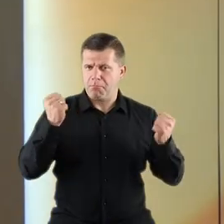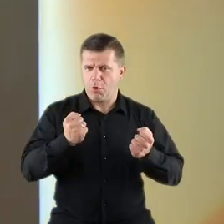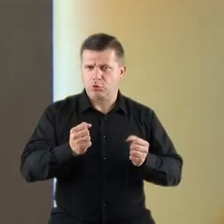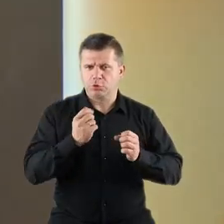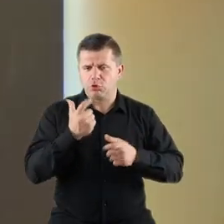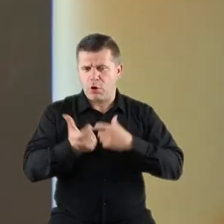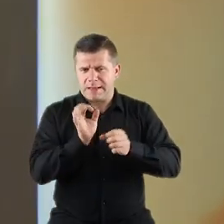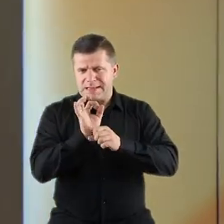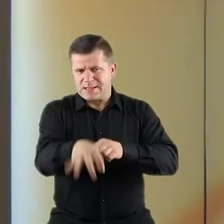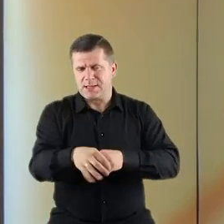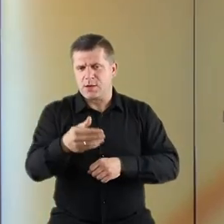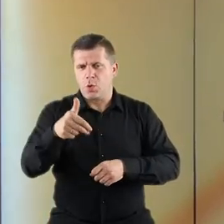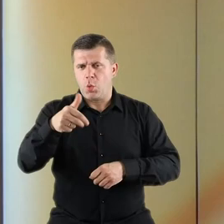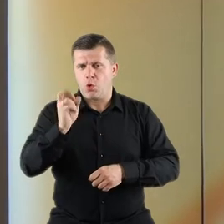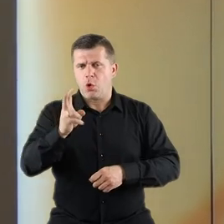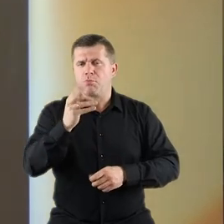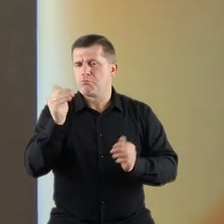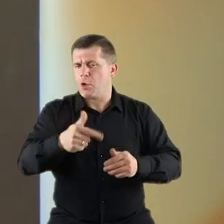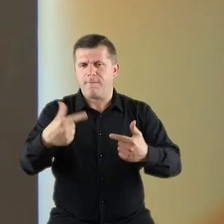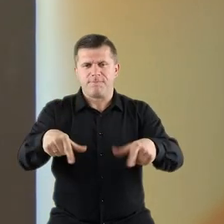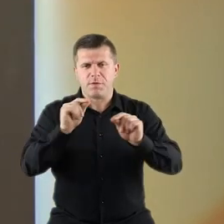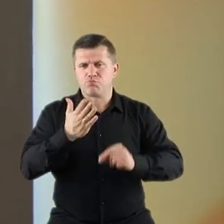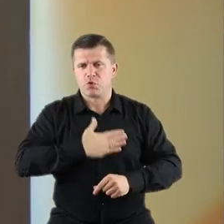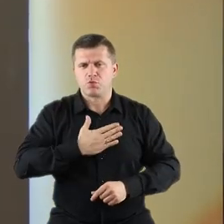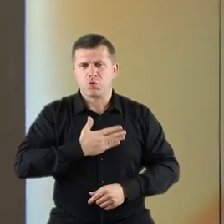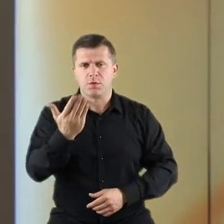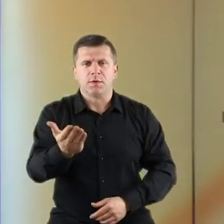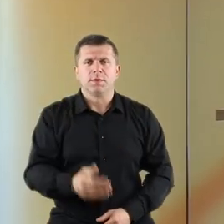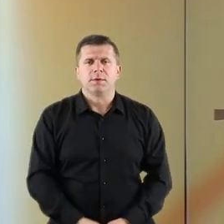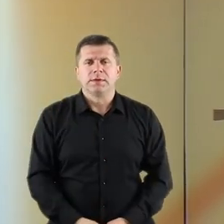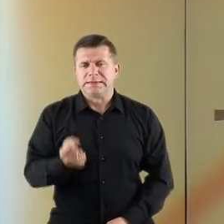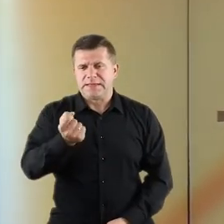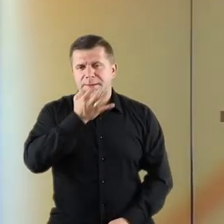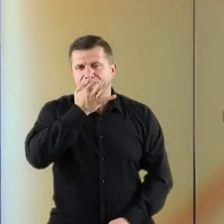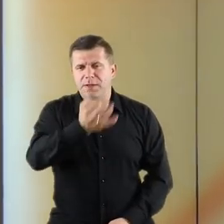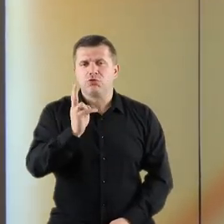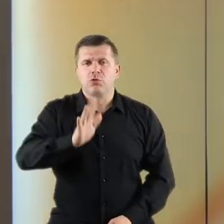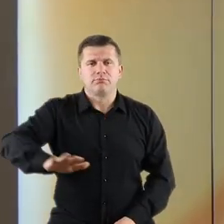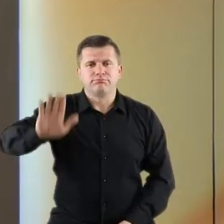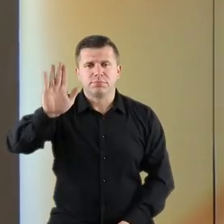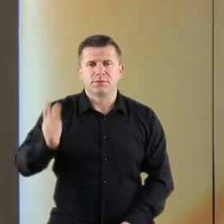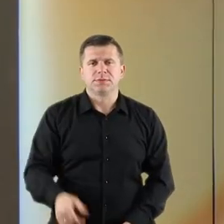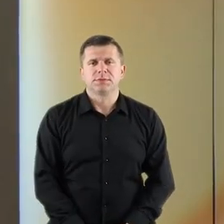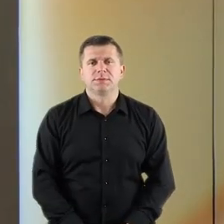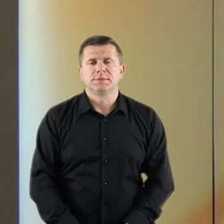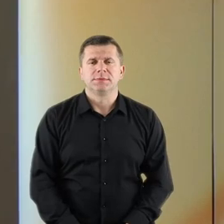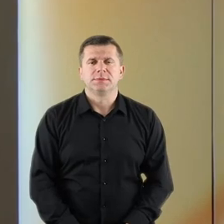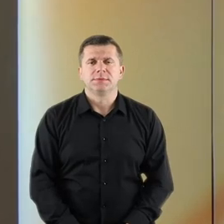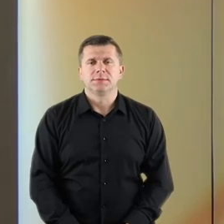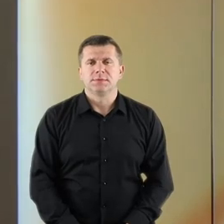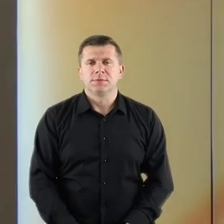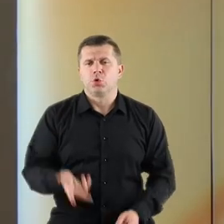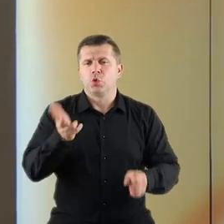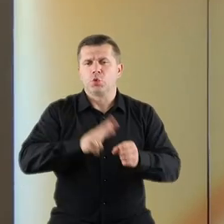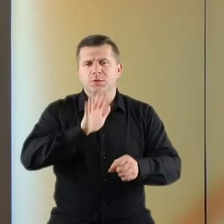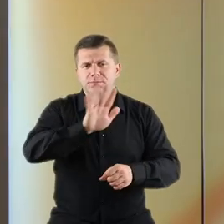proszę państwa możecie sobie wybrać zaraz tutaj zapytam kto i ręka do góry będzie mają Niektórzy